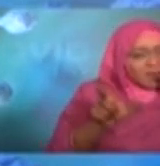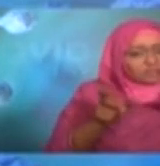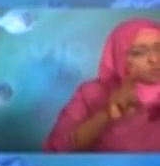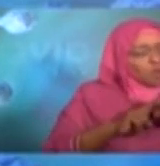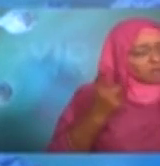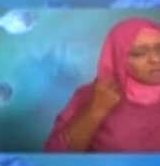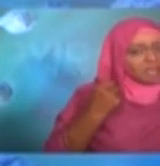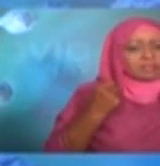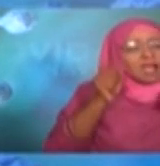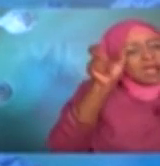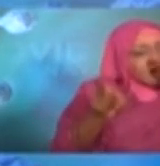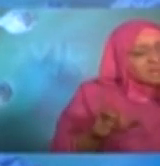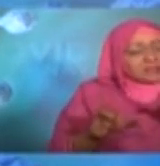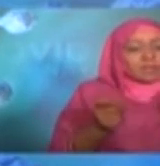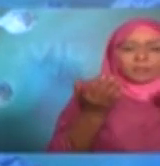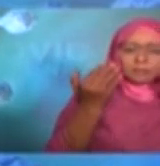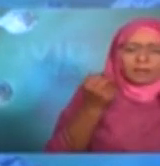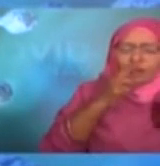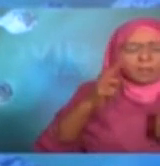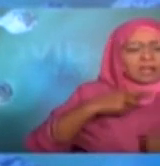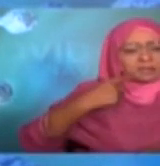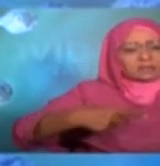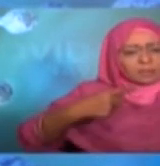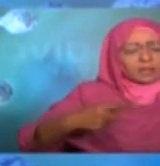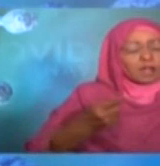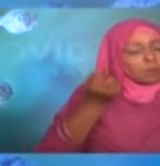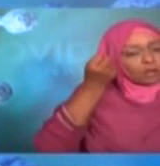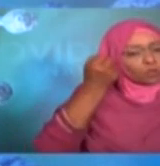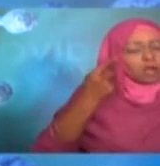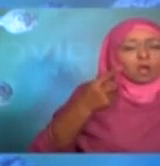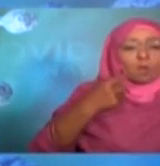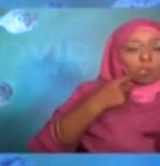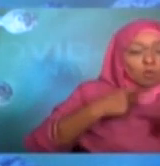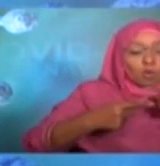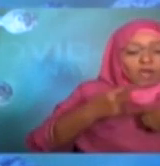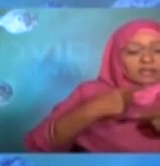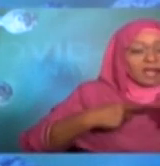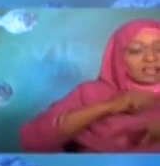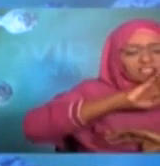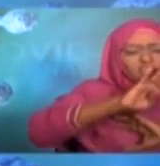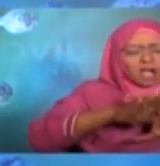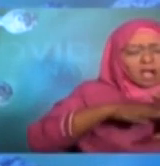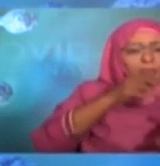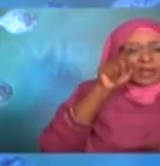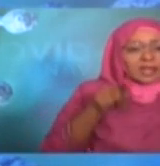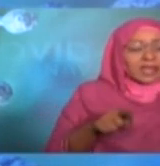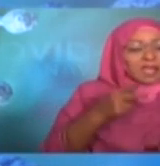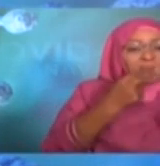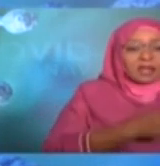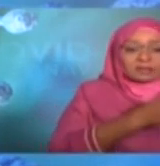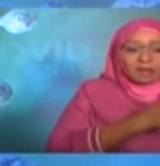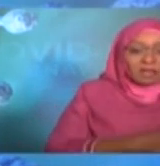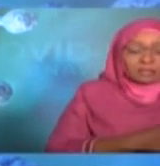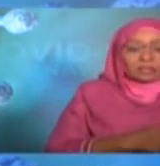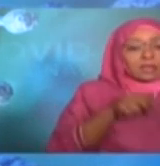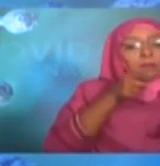ونتمنى أن لا يستمر هذا الحال طويلا، ونتوقع أن تتم مراجعة شاملة للإجراءات المتخذة سواء من